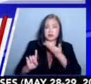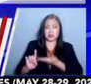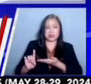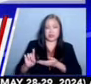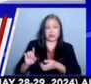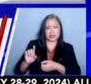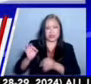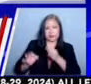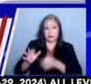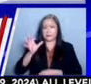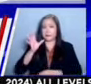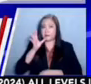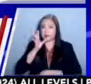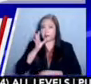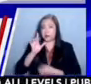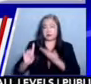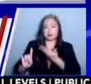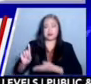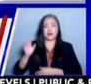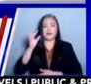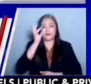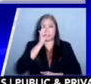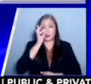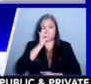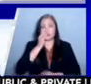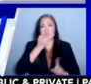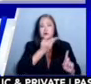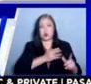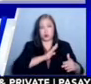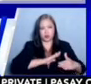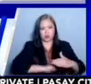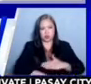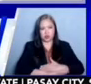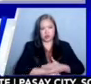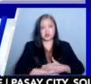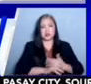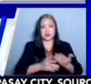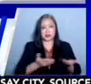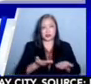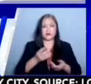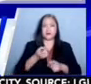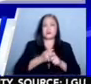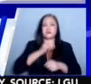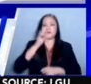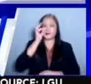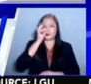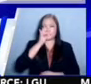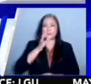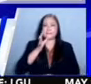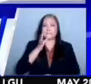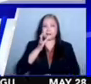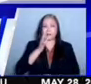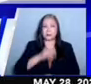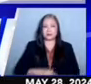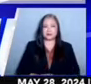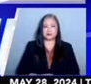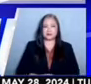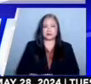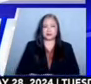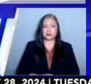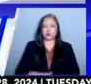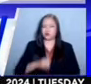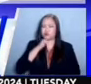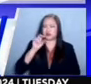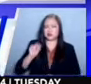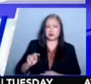a person was born of a Filipino mother Hindi na kailangan siya'y